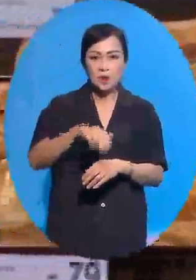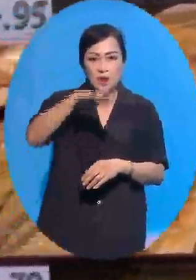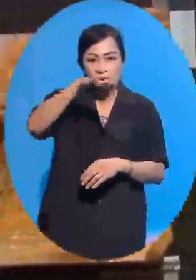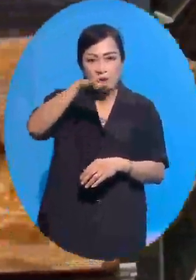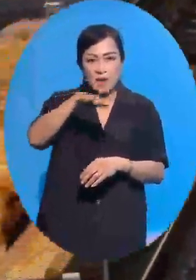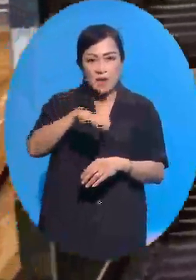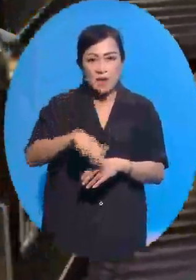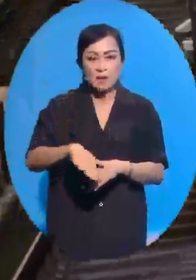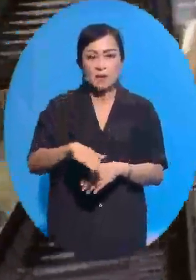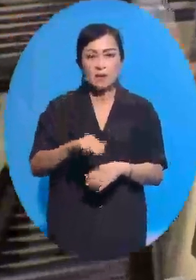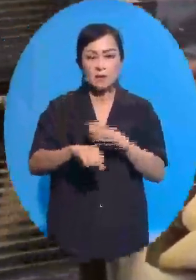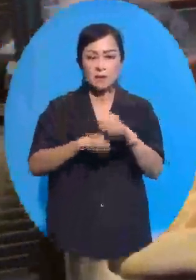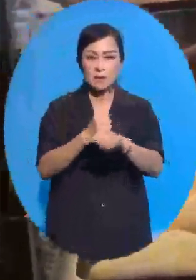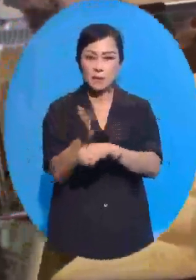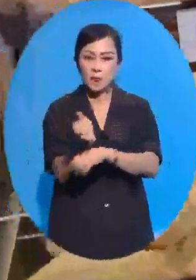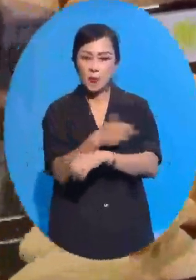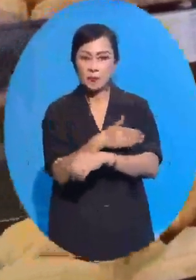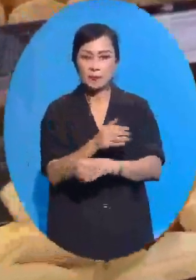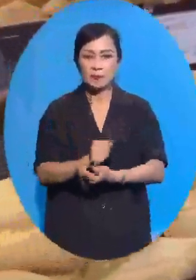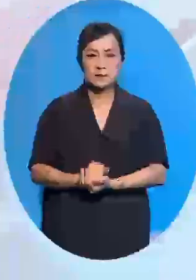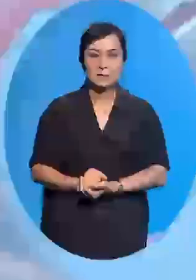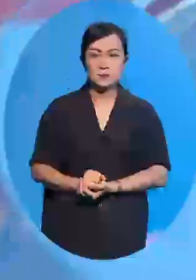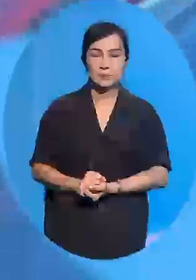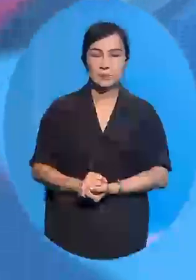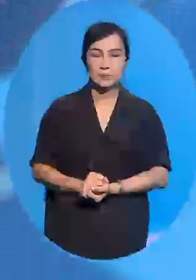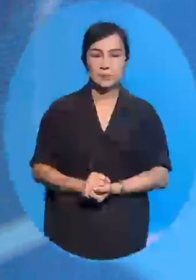giá xuống thấp hơn trong năm qua.